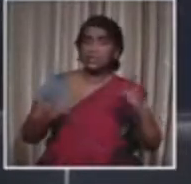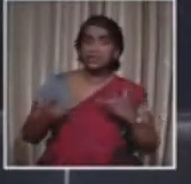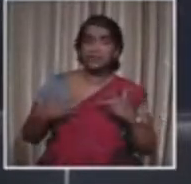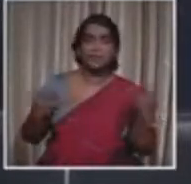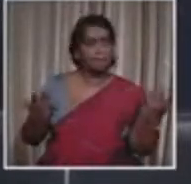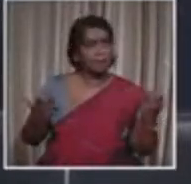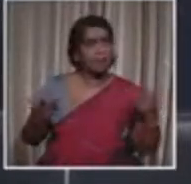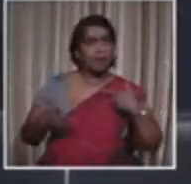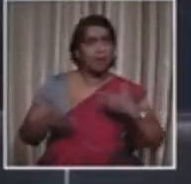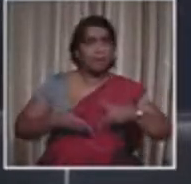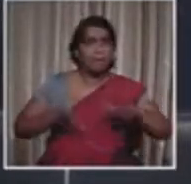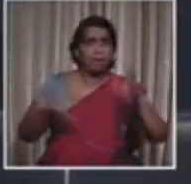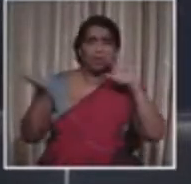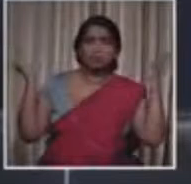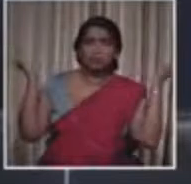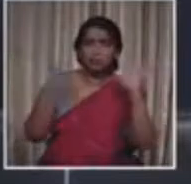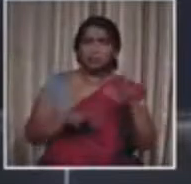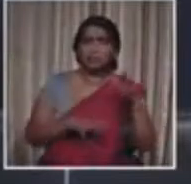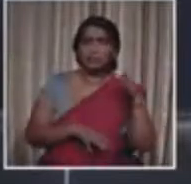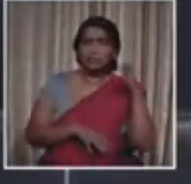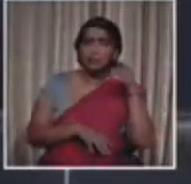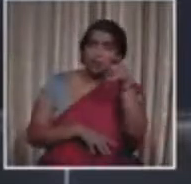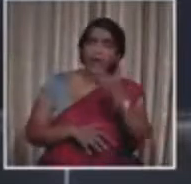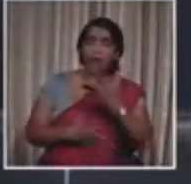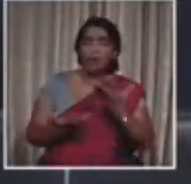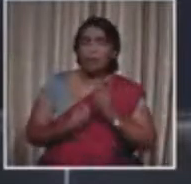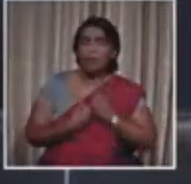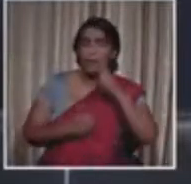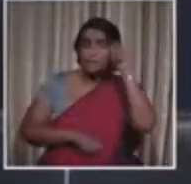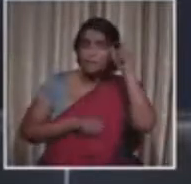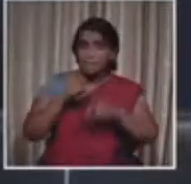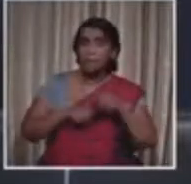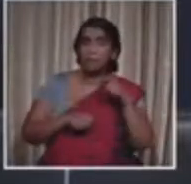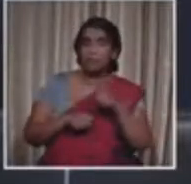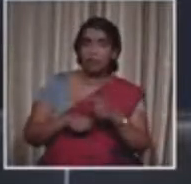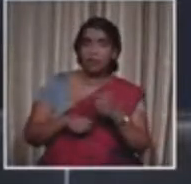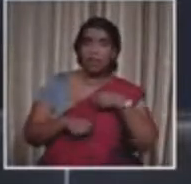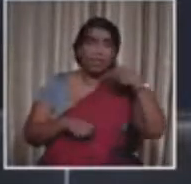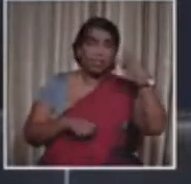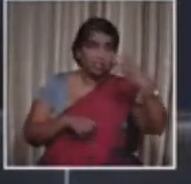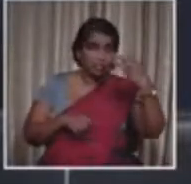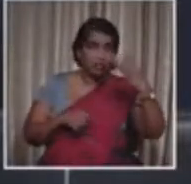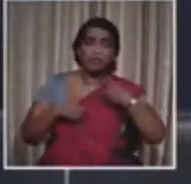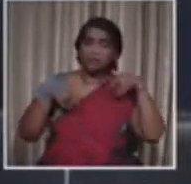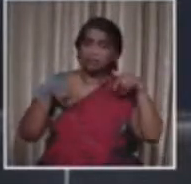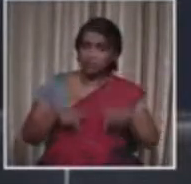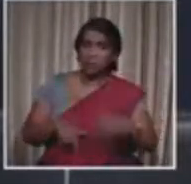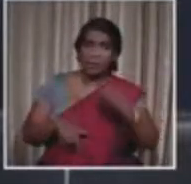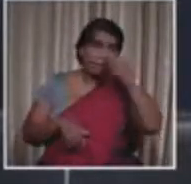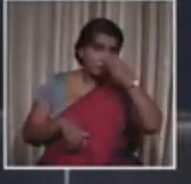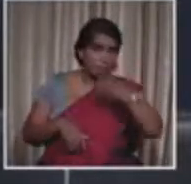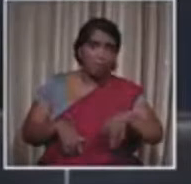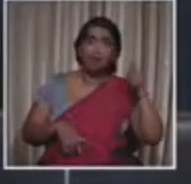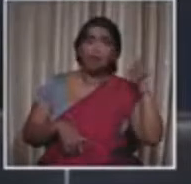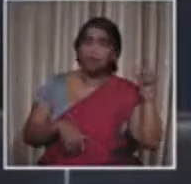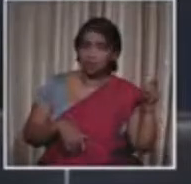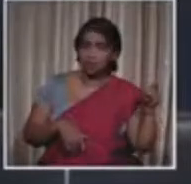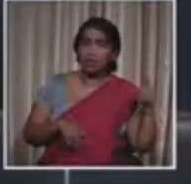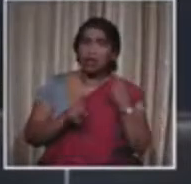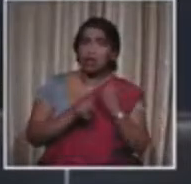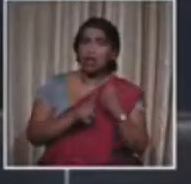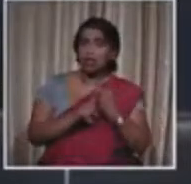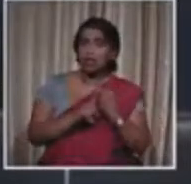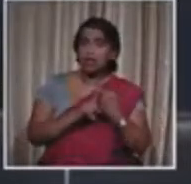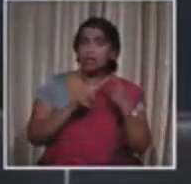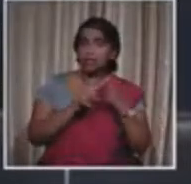හැම තැනම පාට බහින්නේ මෙතුමට ඕන නම් මොකද්ද ජනතාවේ මේක මම දවස් 3ක් හිටියා මාතර කරුණා කළා කඹුරුගොම